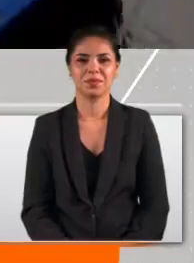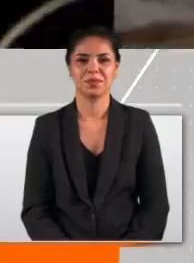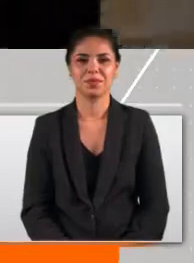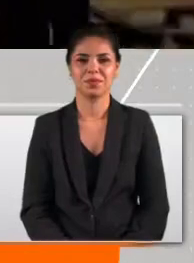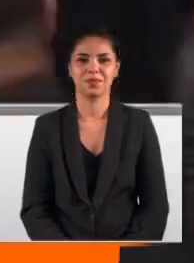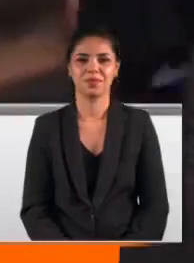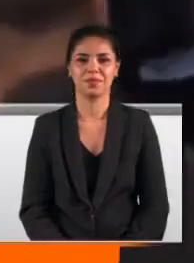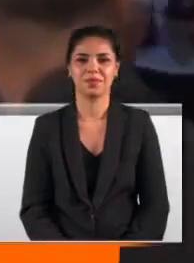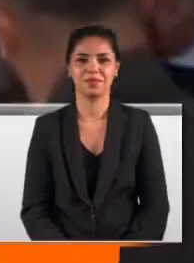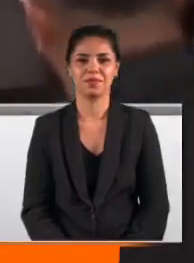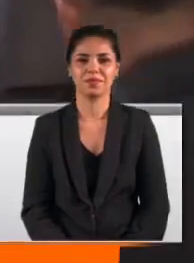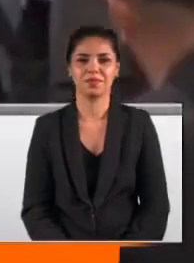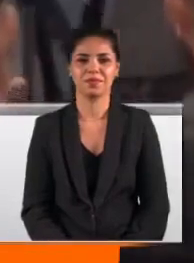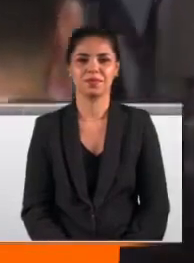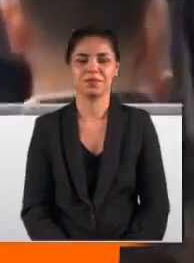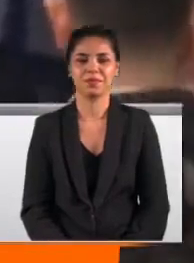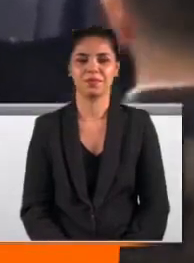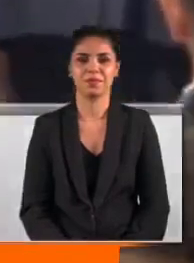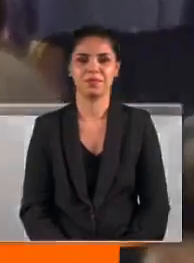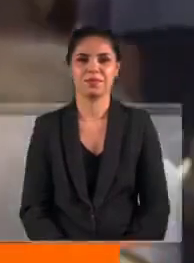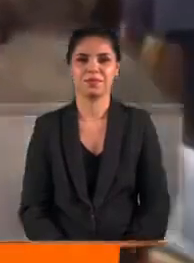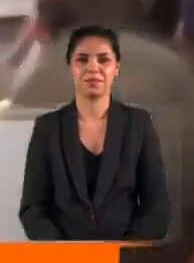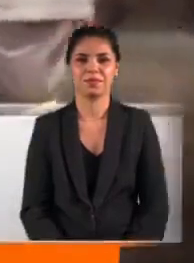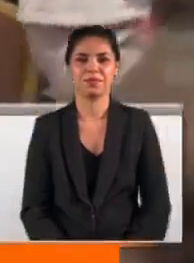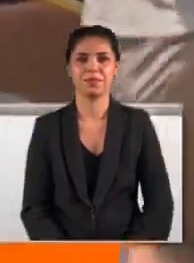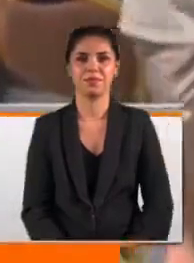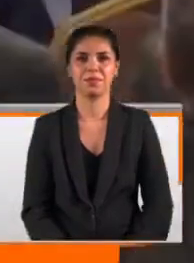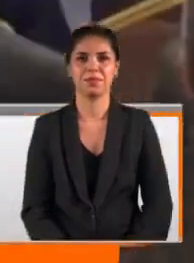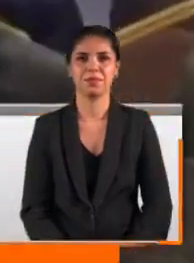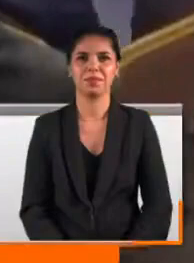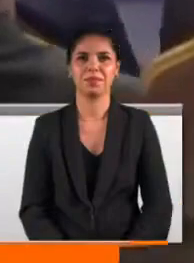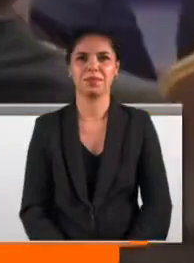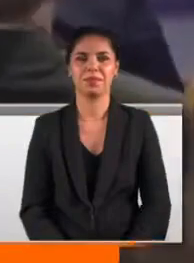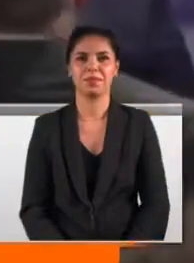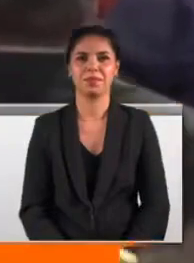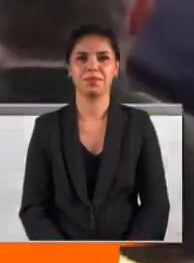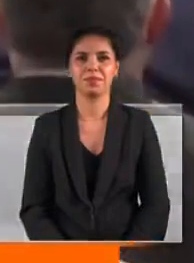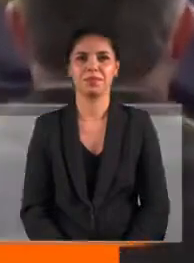kamera rumuzlu haberle sahneye davet ediyoruz Ozan Ulaş Caymaz'ı.